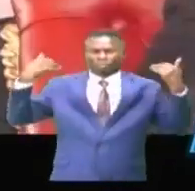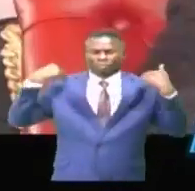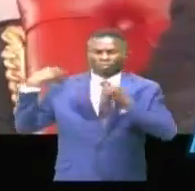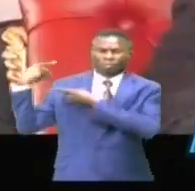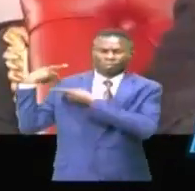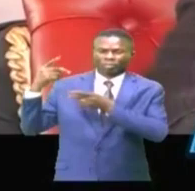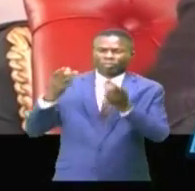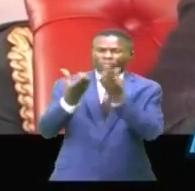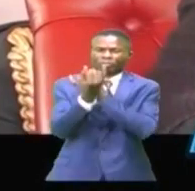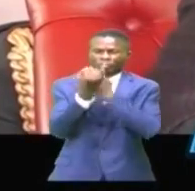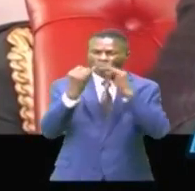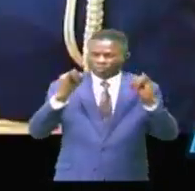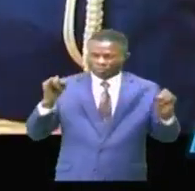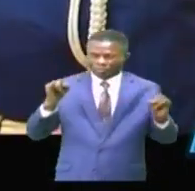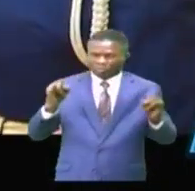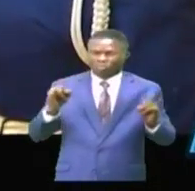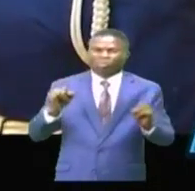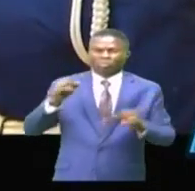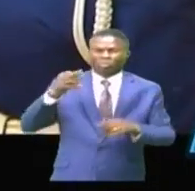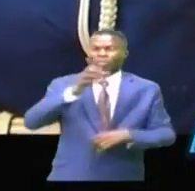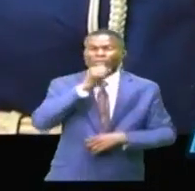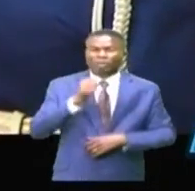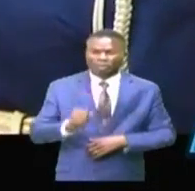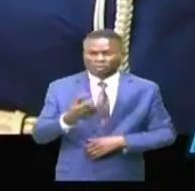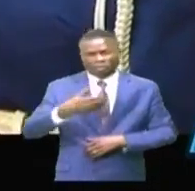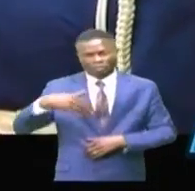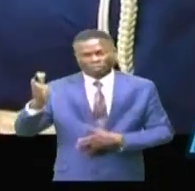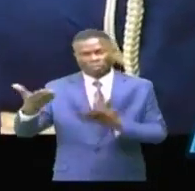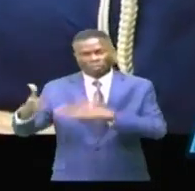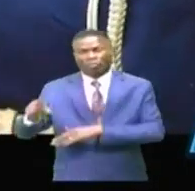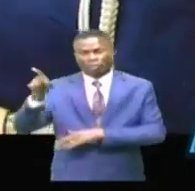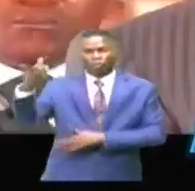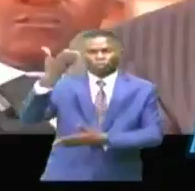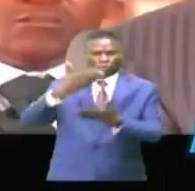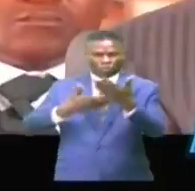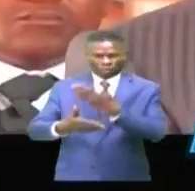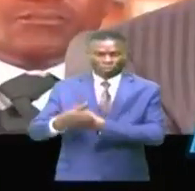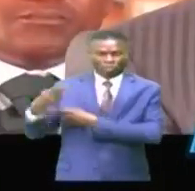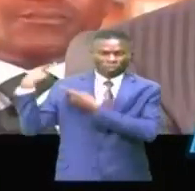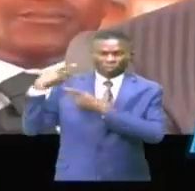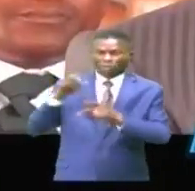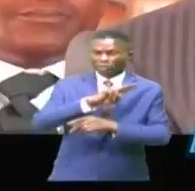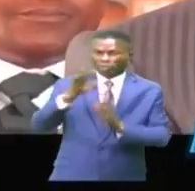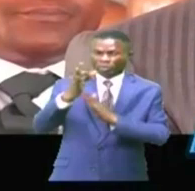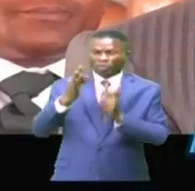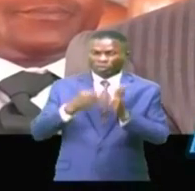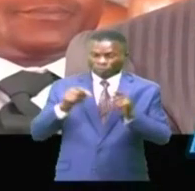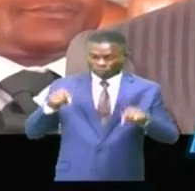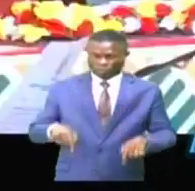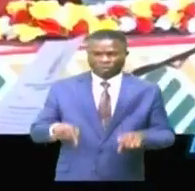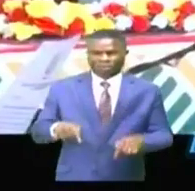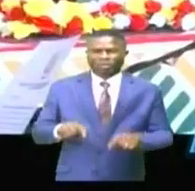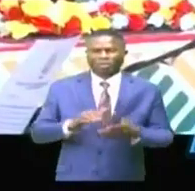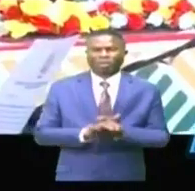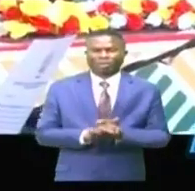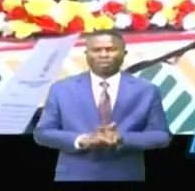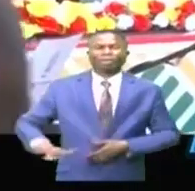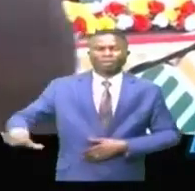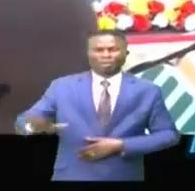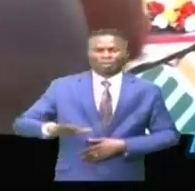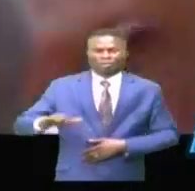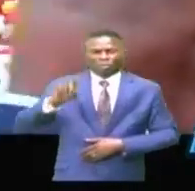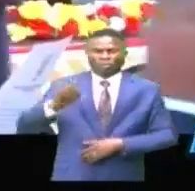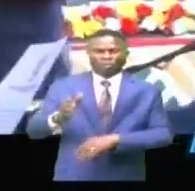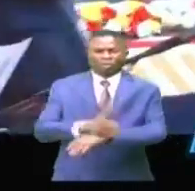son indépendance en 1980 a prêté serment devant la Cour constitutionnelle de son pays avant de